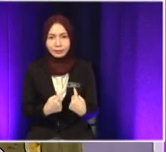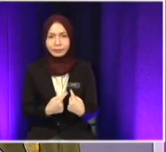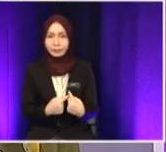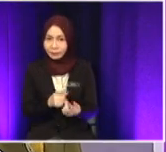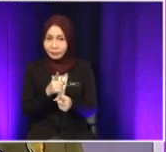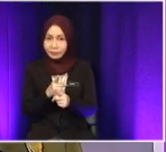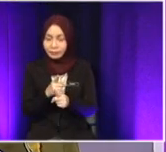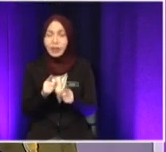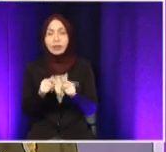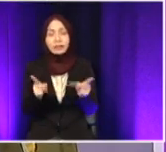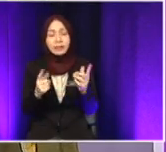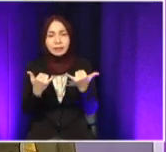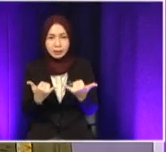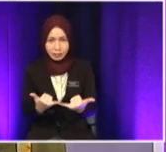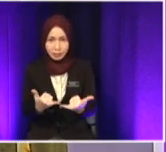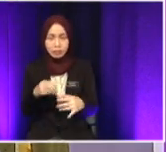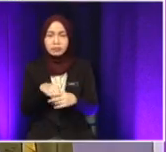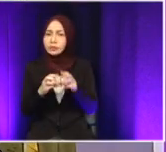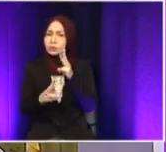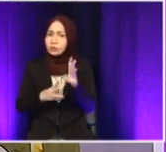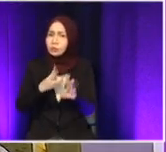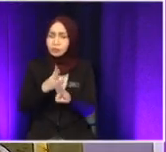semua orang anak sekolah sepanjang masa